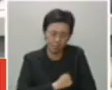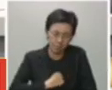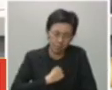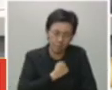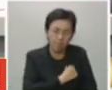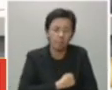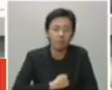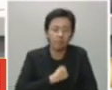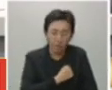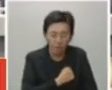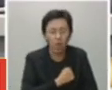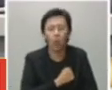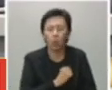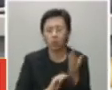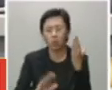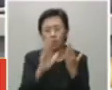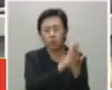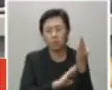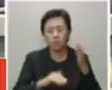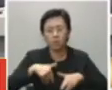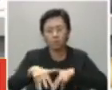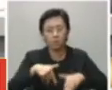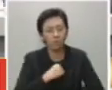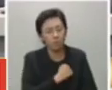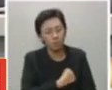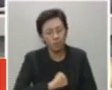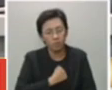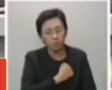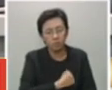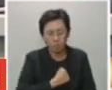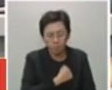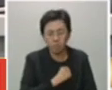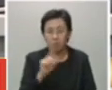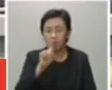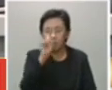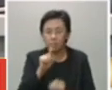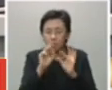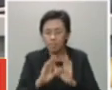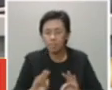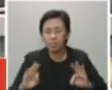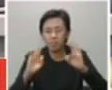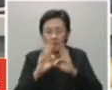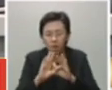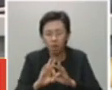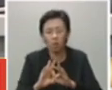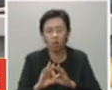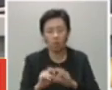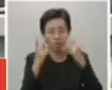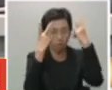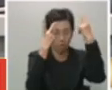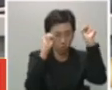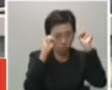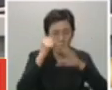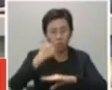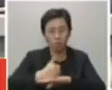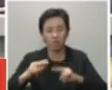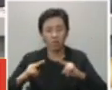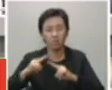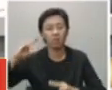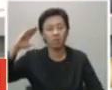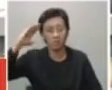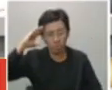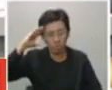ศแล้วก็มีคำถามสำคัญว่านายกรัฐมนตรีและรัฐมนตรีว่าการกระทรวงกลาโหมขณะที่เกิดเห